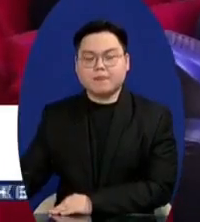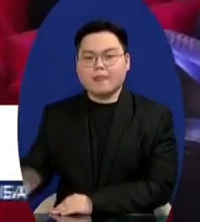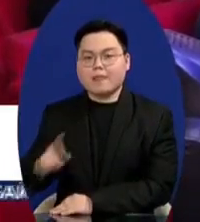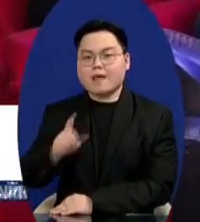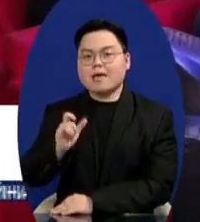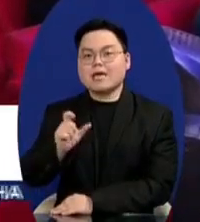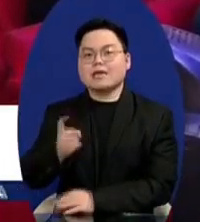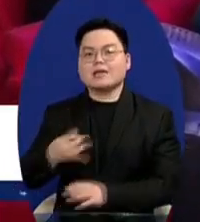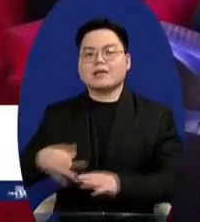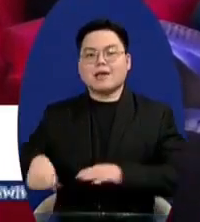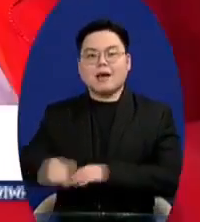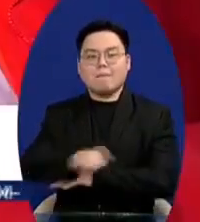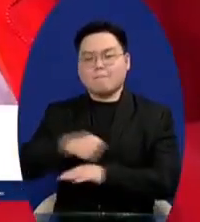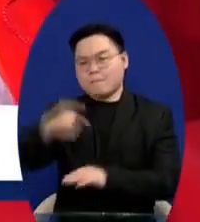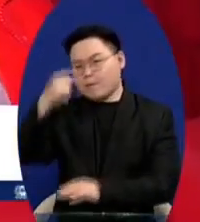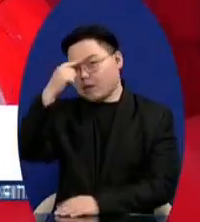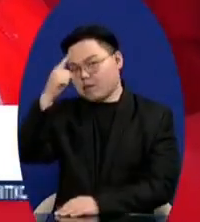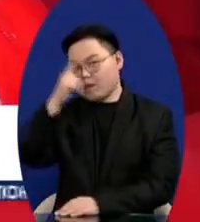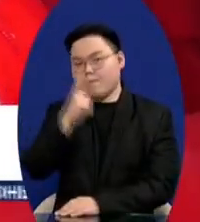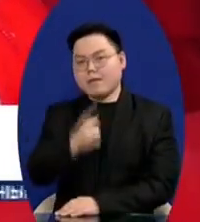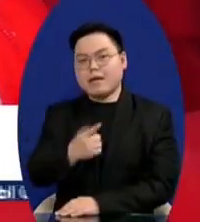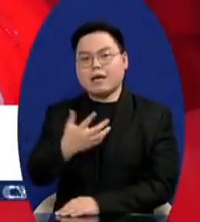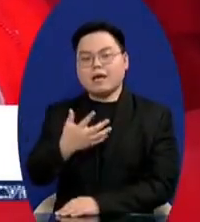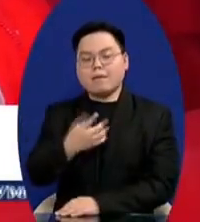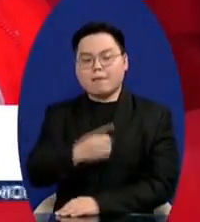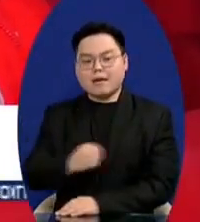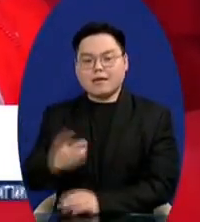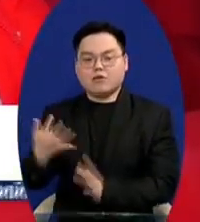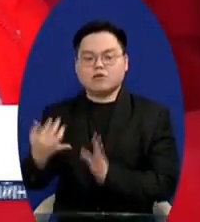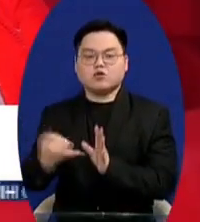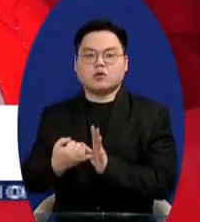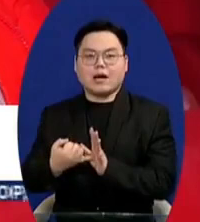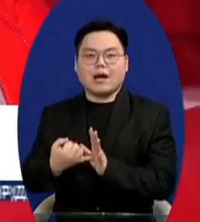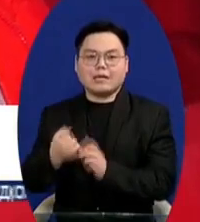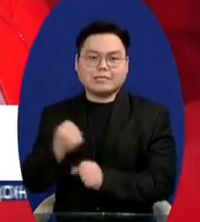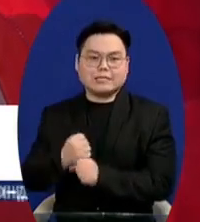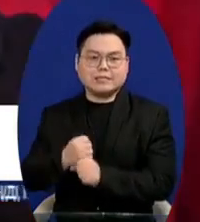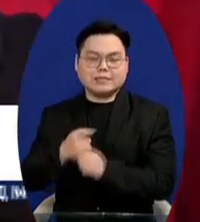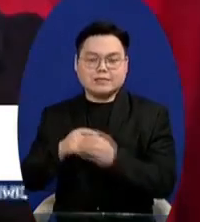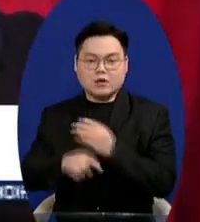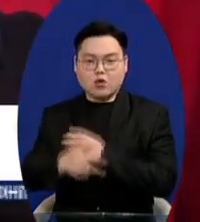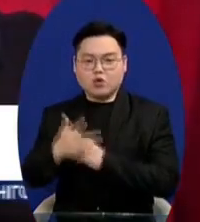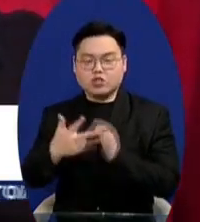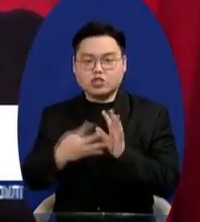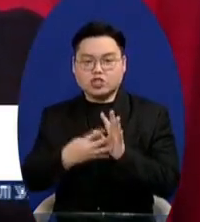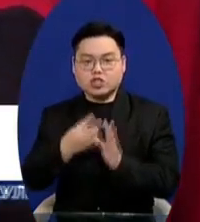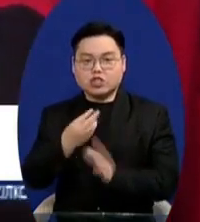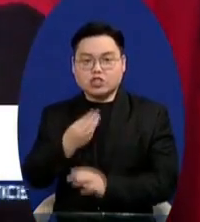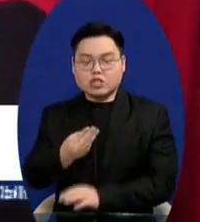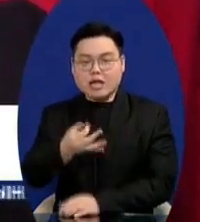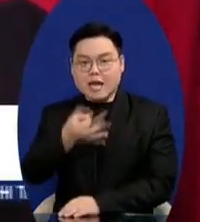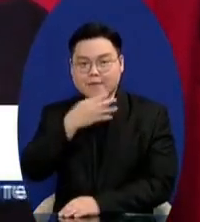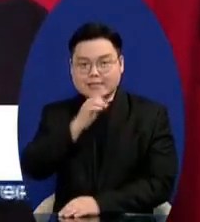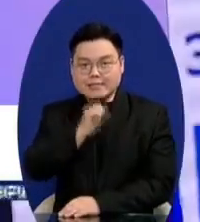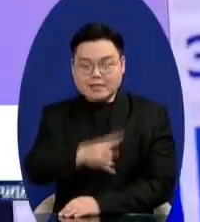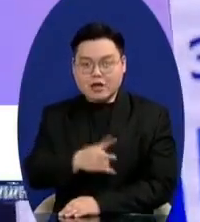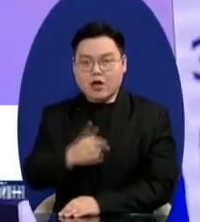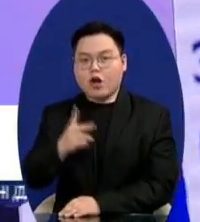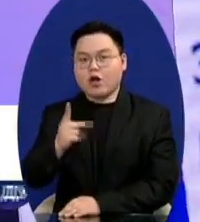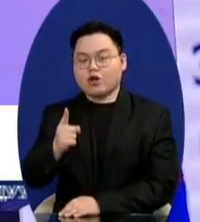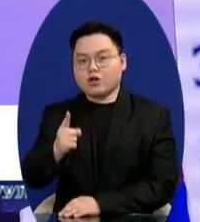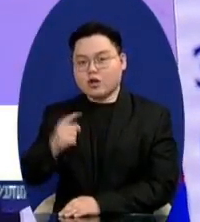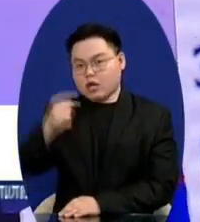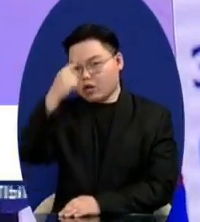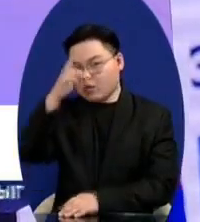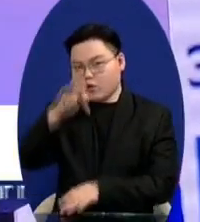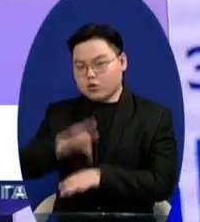Хэнтэй аймгийн эрүүл мэндийн салбарт 1056 эмч эмнэлгийн ажилтан харьяалагддаг. Нийтдээ 39 эмийн сан, 21 сумын эрүүл мэндийн төв, 4